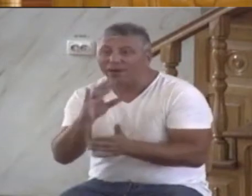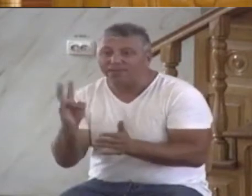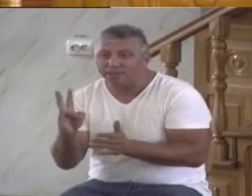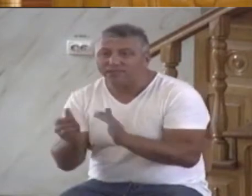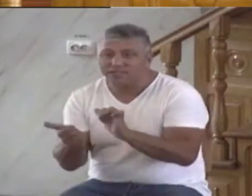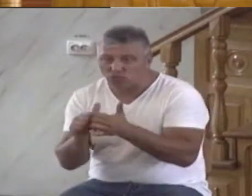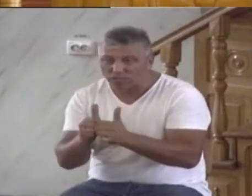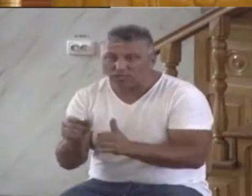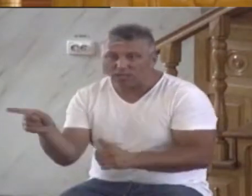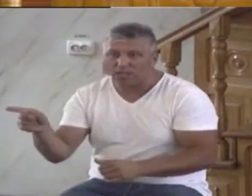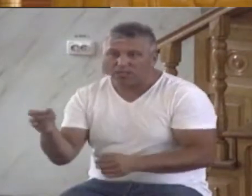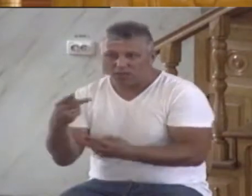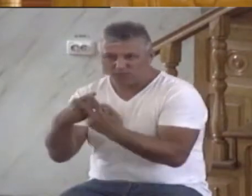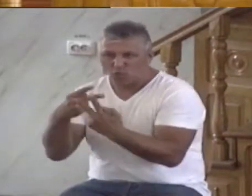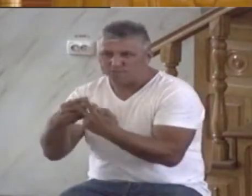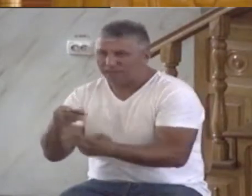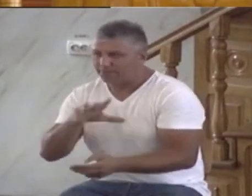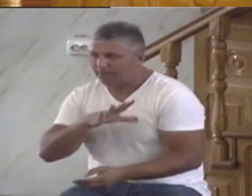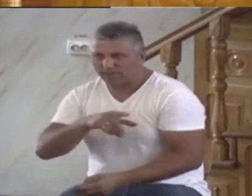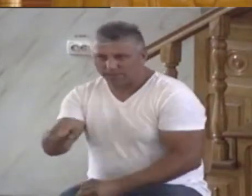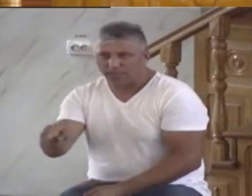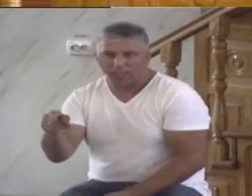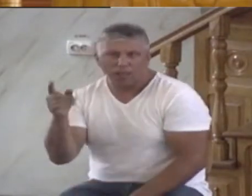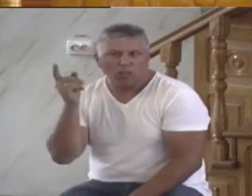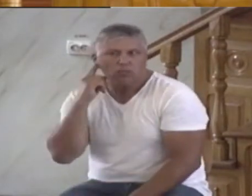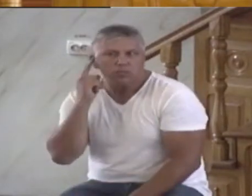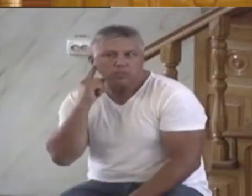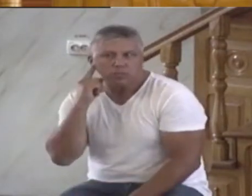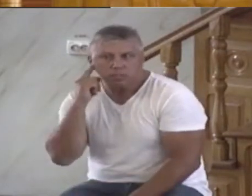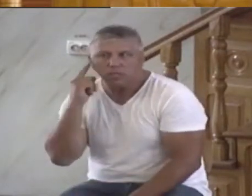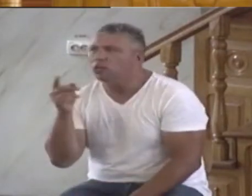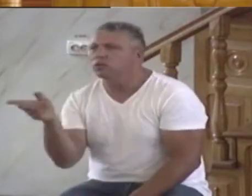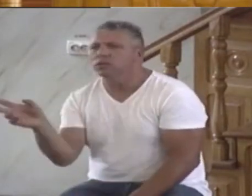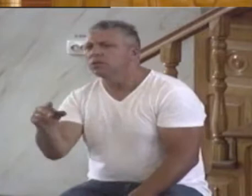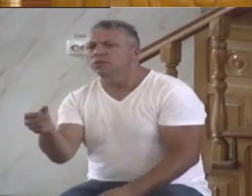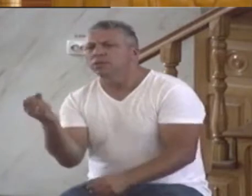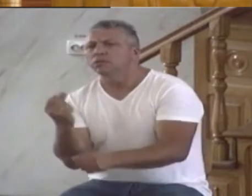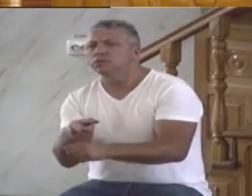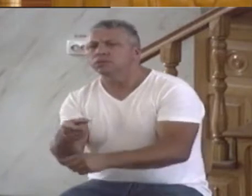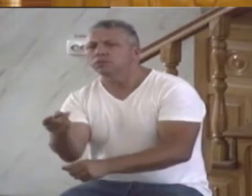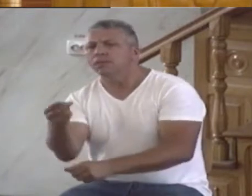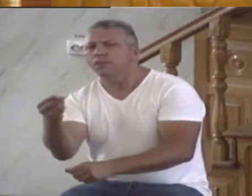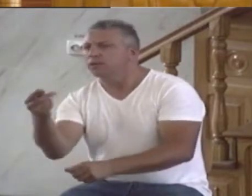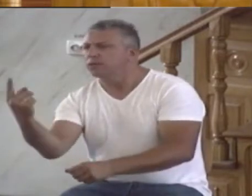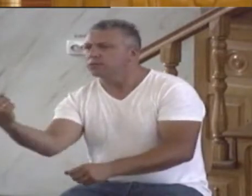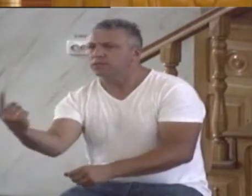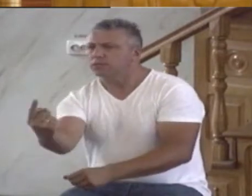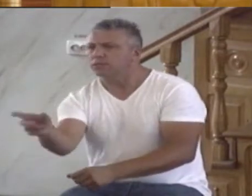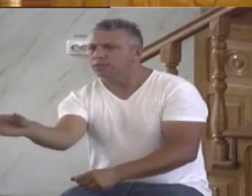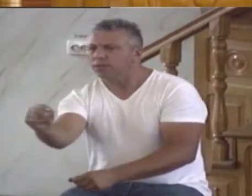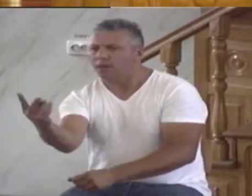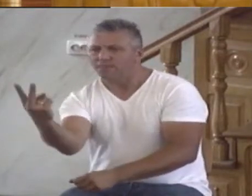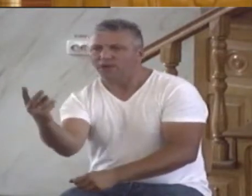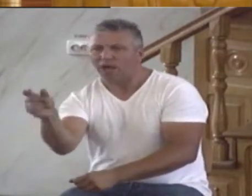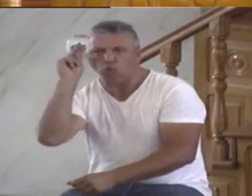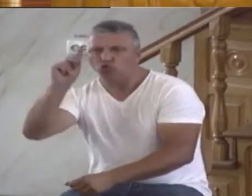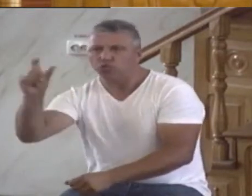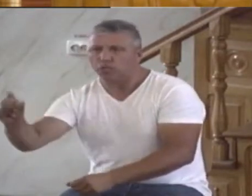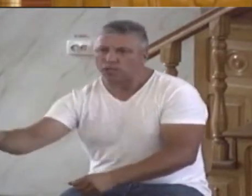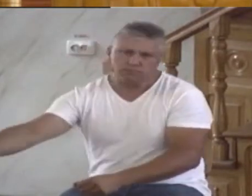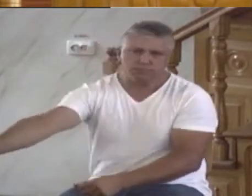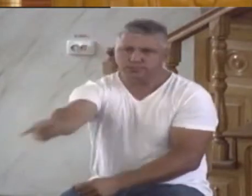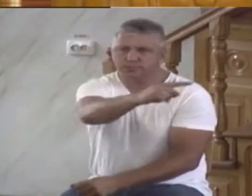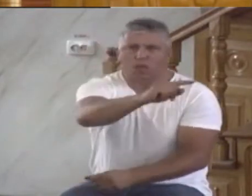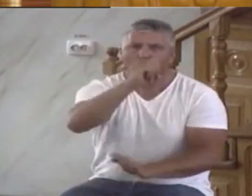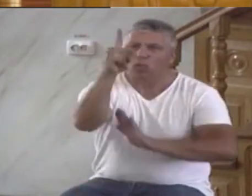послал двоих из учеников своих сказать ему: „Ты ли тот, который